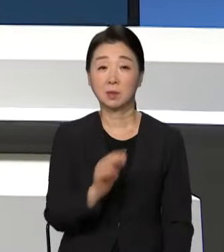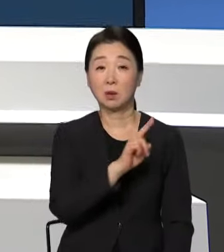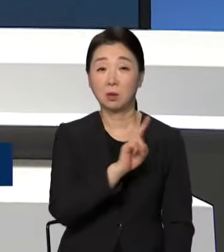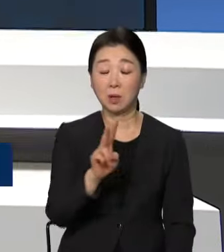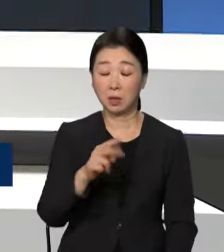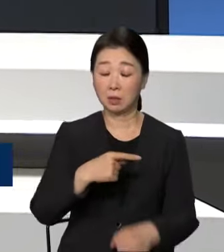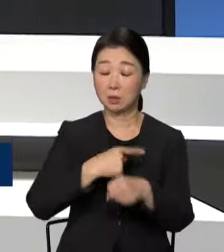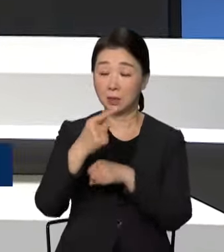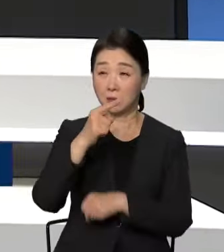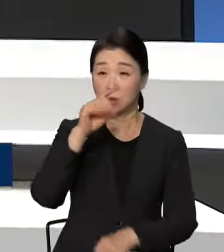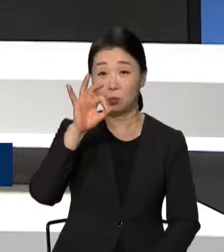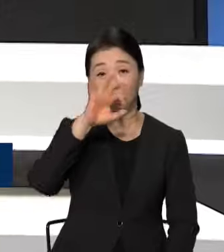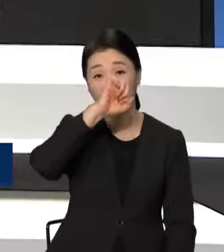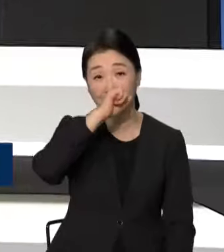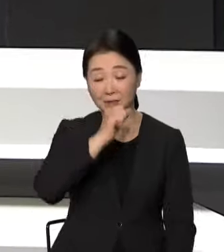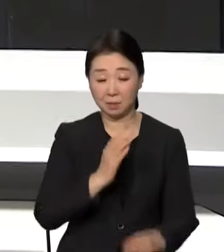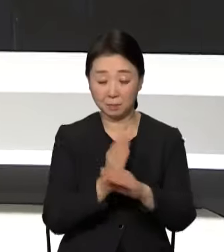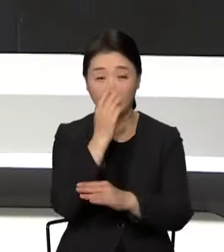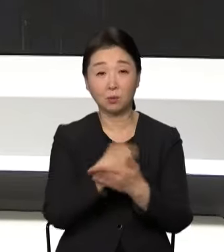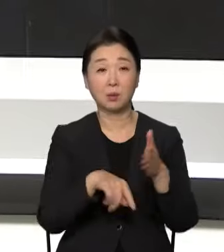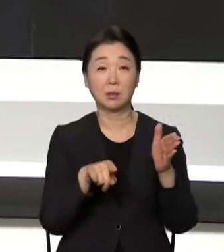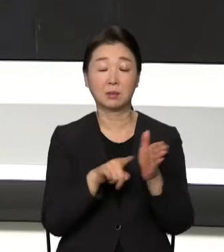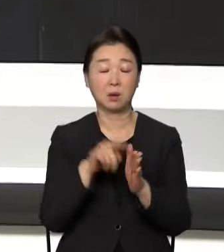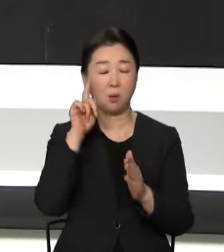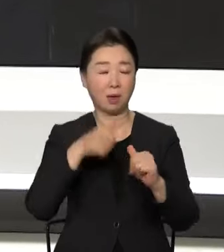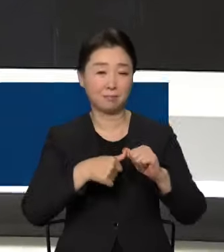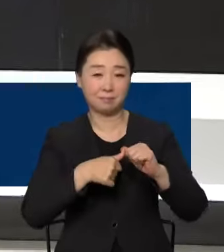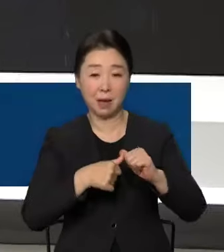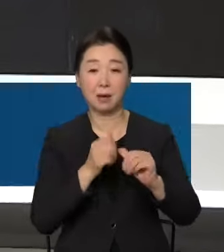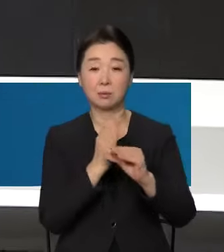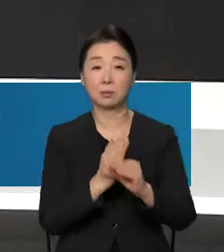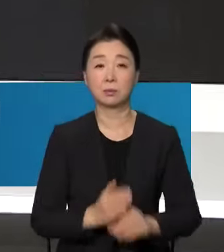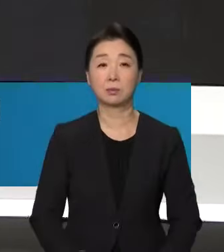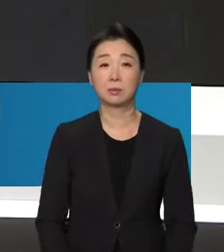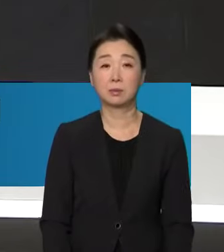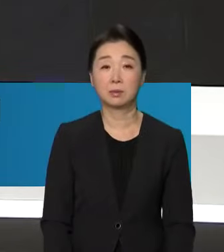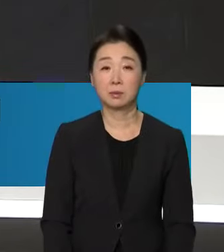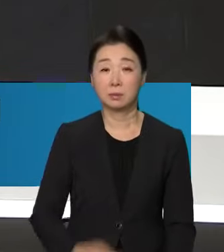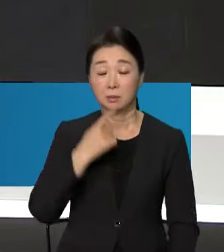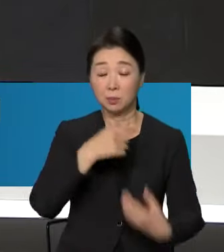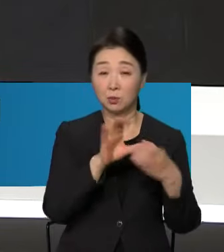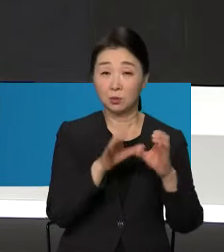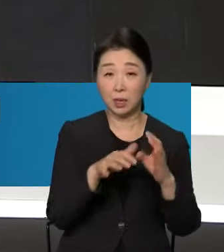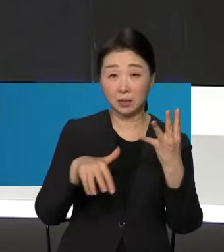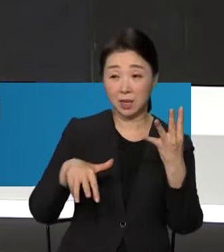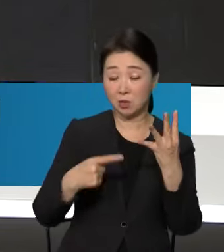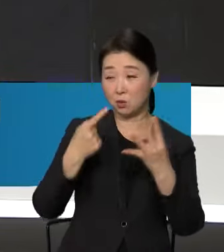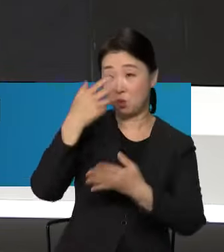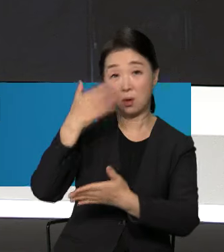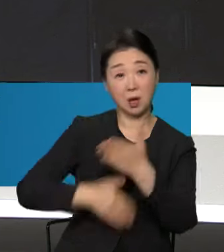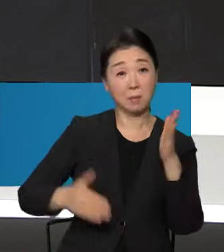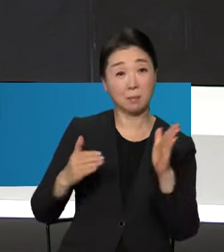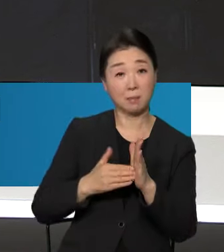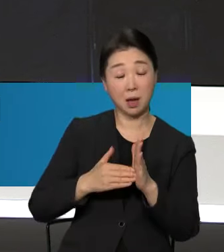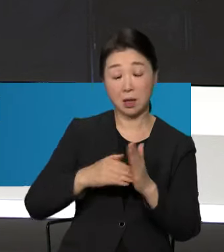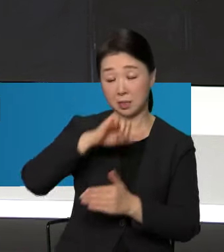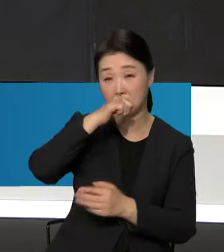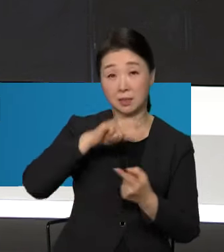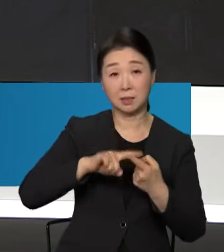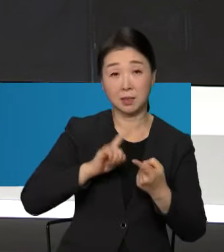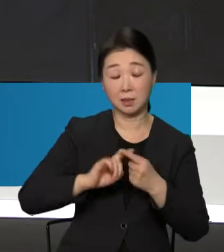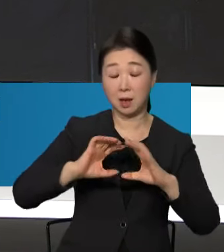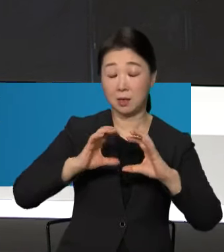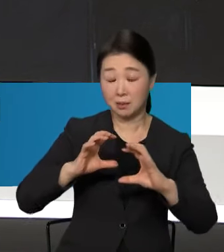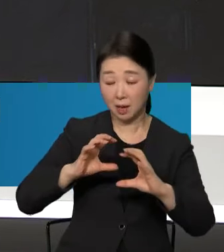여야가 내년도 예산안 처리를 놓고 벼랑 끝 대치에 돌입했습니다. 민주당은 4조 원을 감액한 예산안이 나라